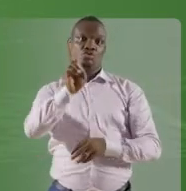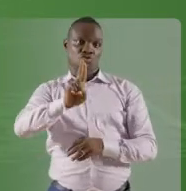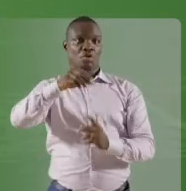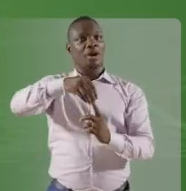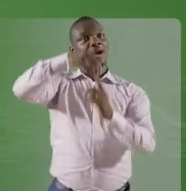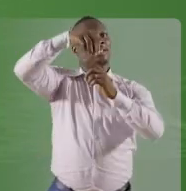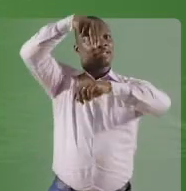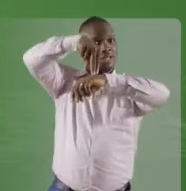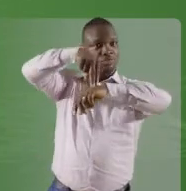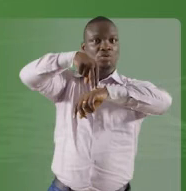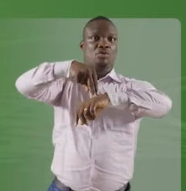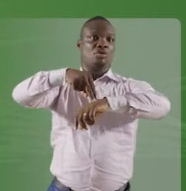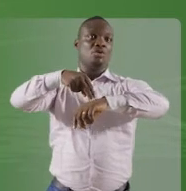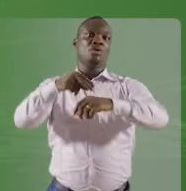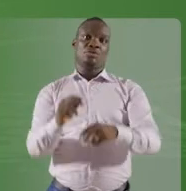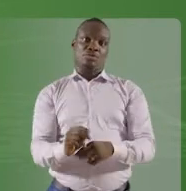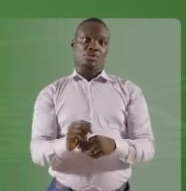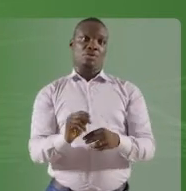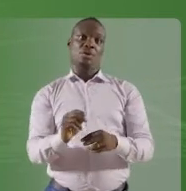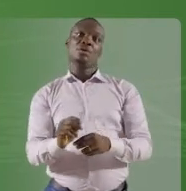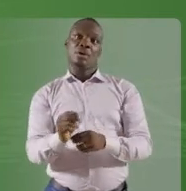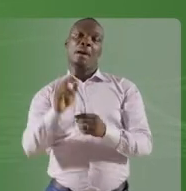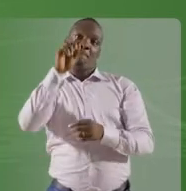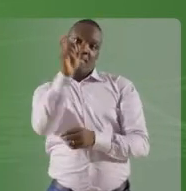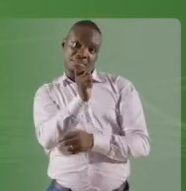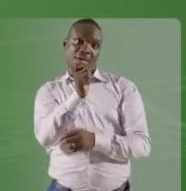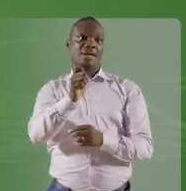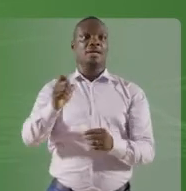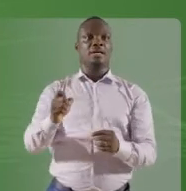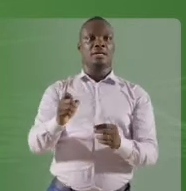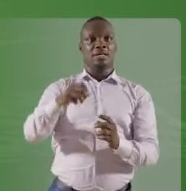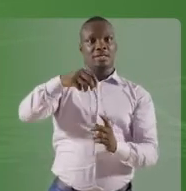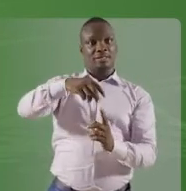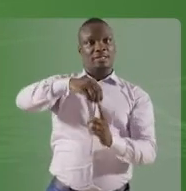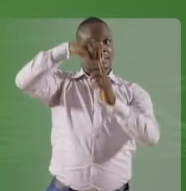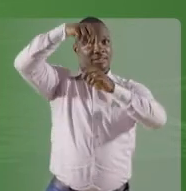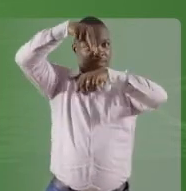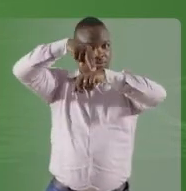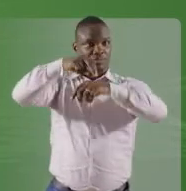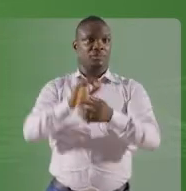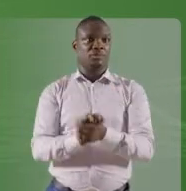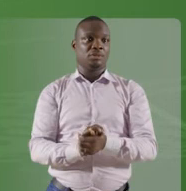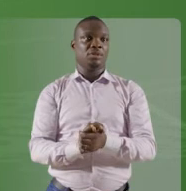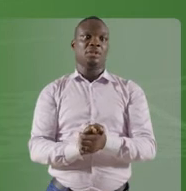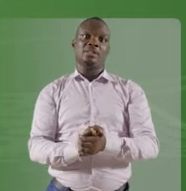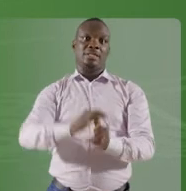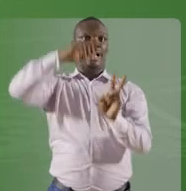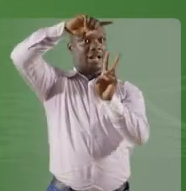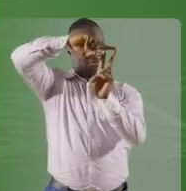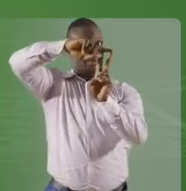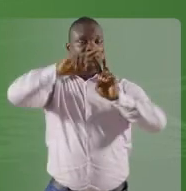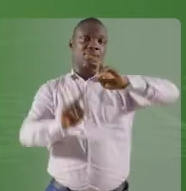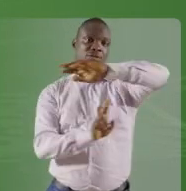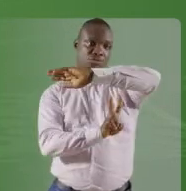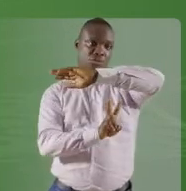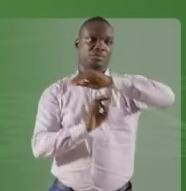la première configuration avec cette fois-ci alpha égale à pi sur 2. Donc, si alpha égale à pi